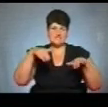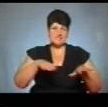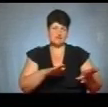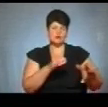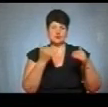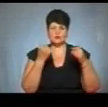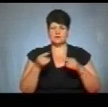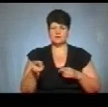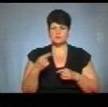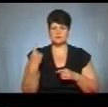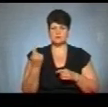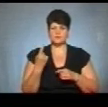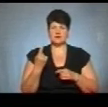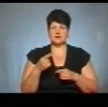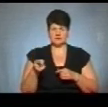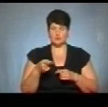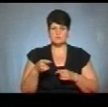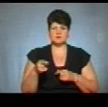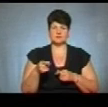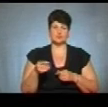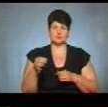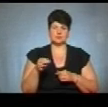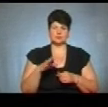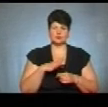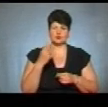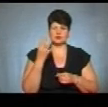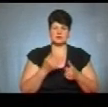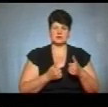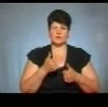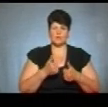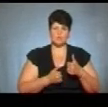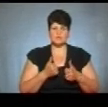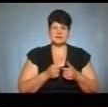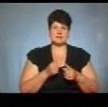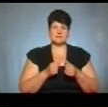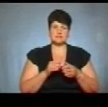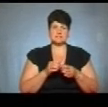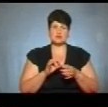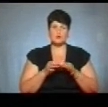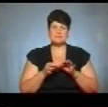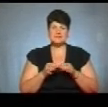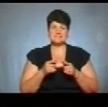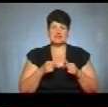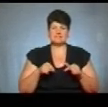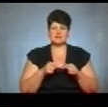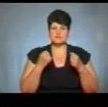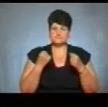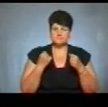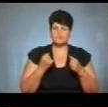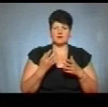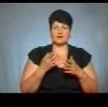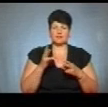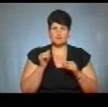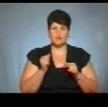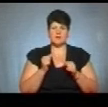ставі відбулося 4 гонки. Учасники змагалися на олімпійських видах дощок біля пляжу Циганка, повідомив тренер тернополян Олексій